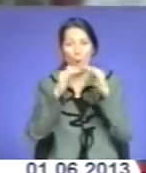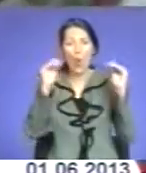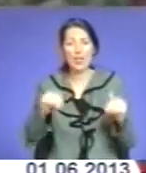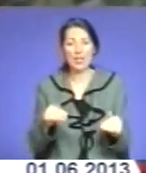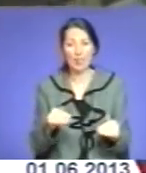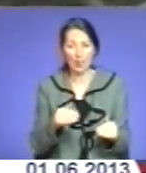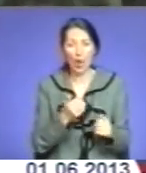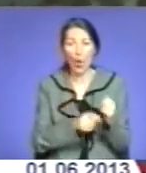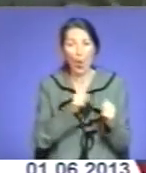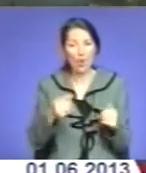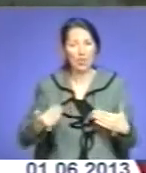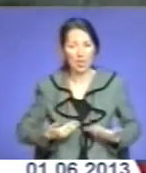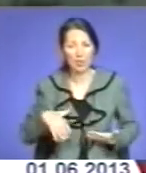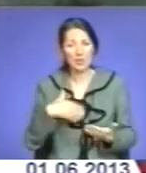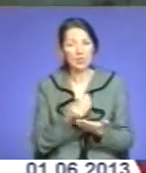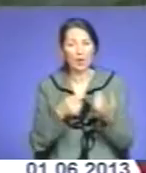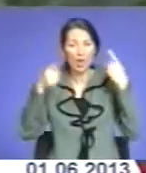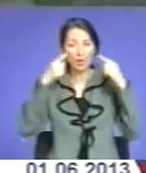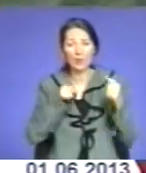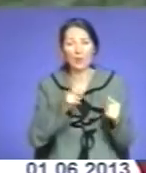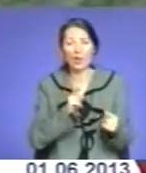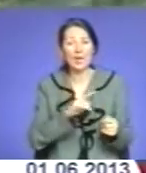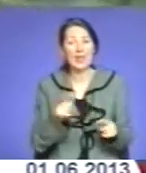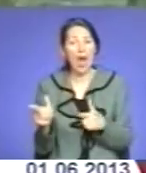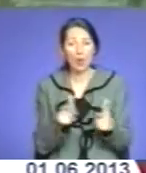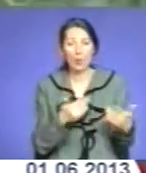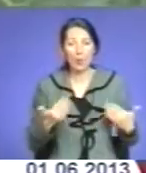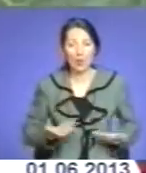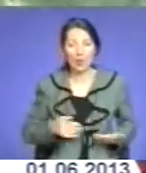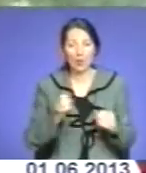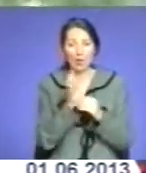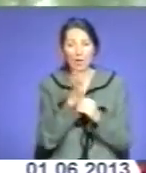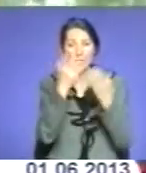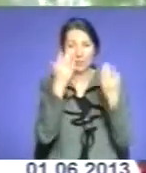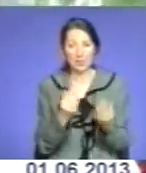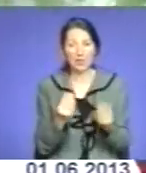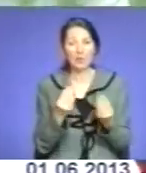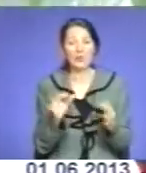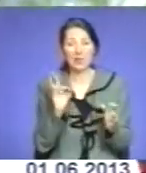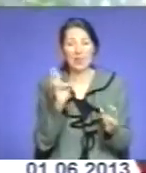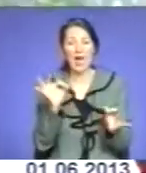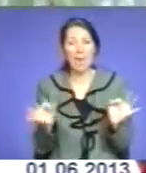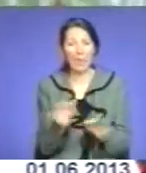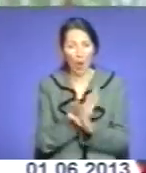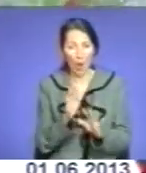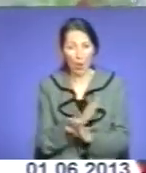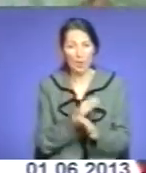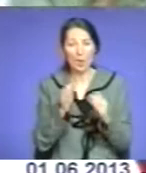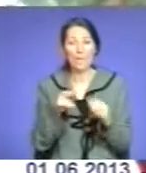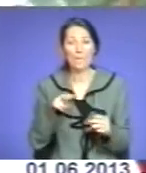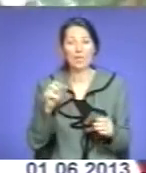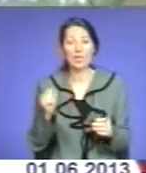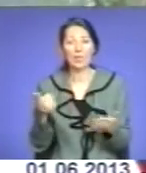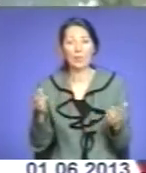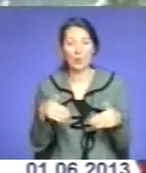своєю легендою. Тим, хто ще не готовий прожити 14 днів уєднання з природою, пластуни пропонують відпочити у таборі